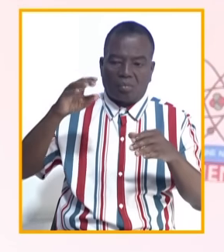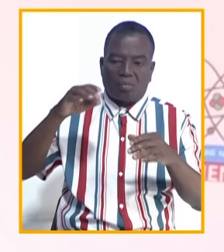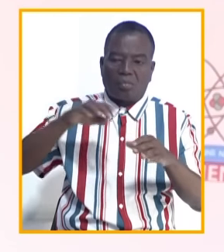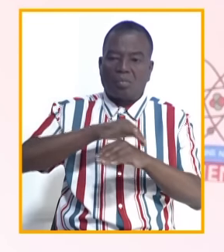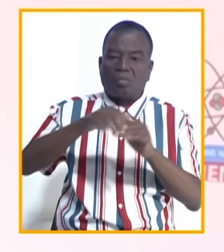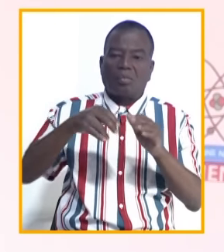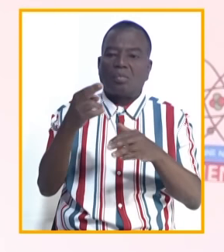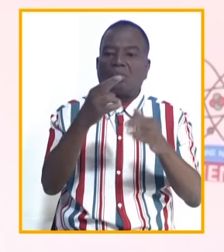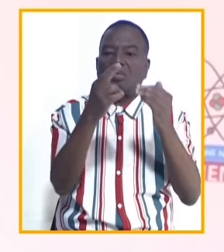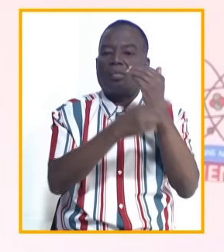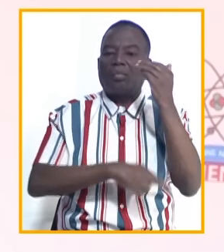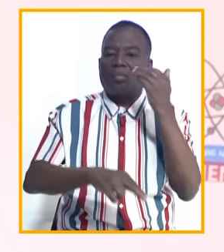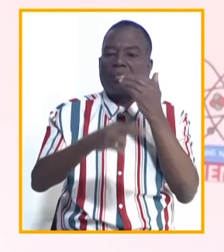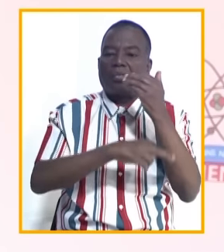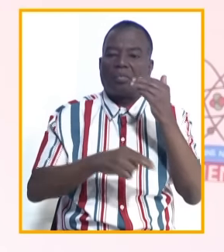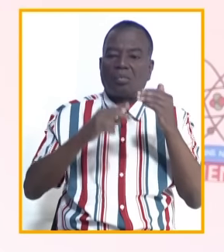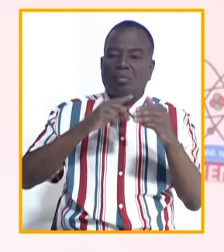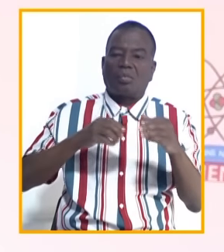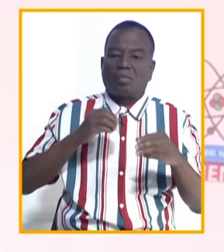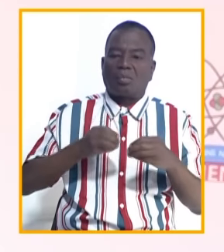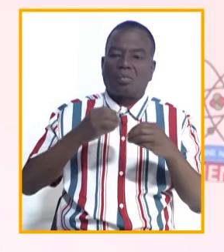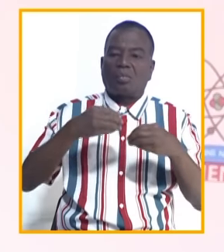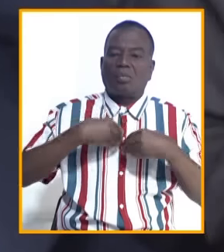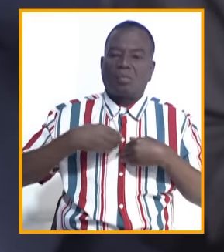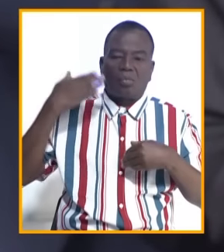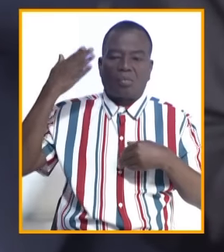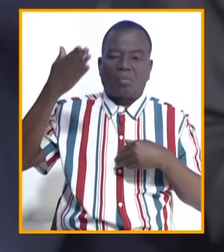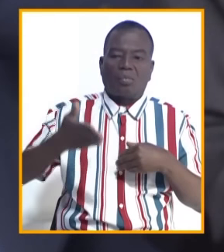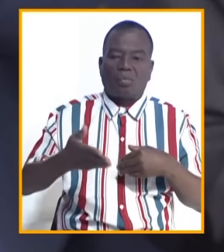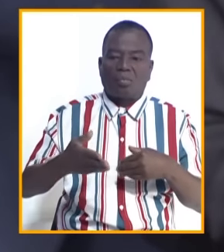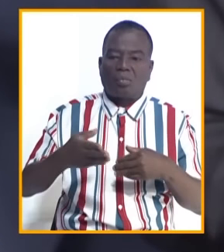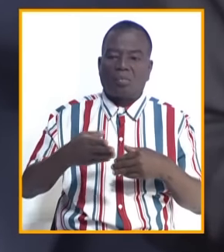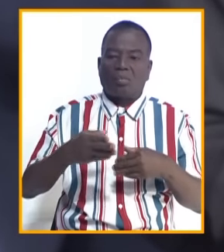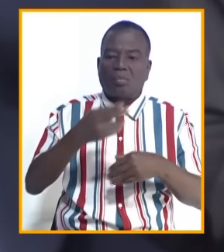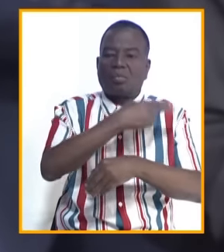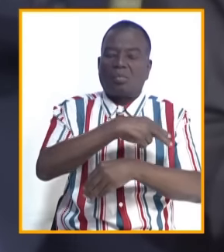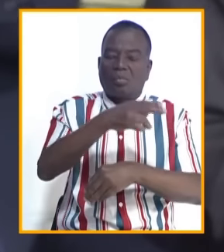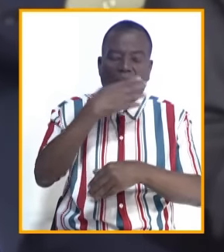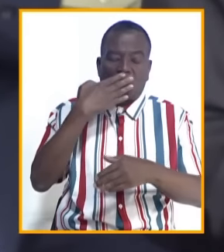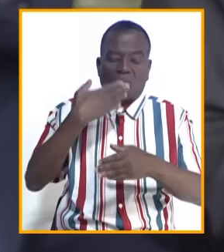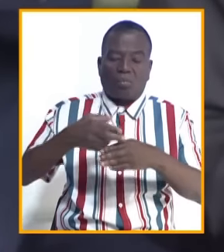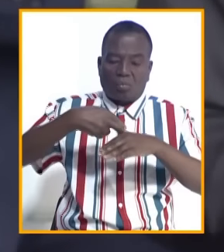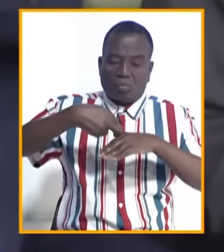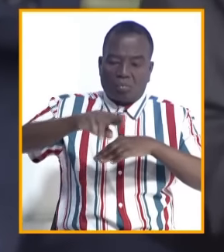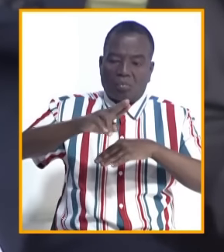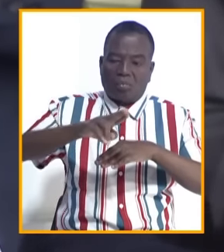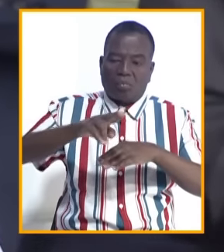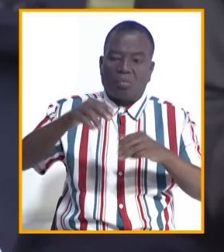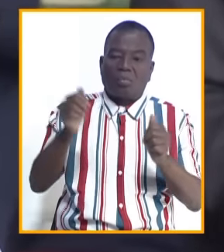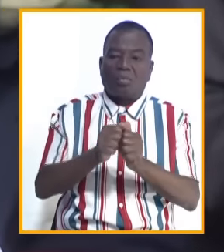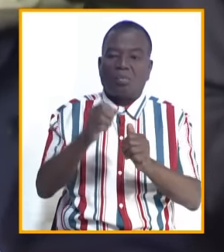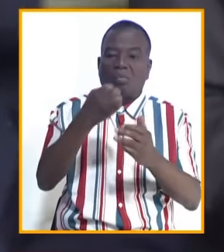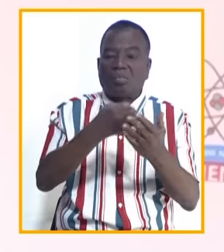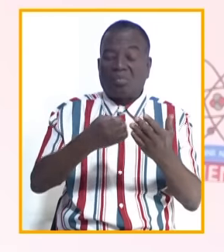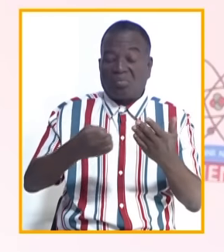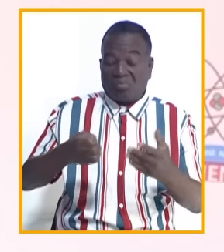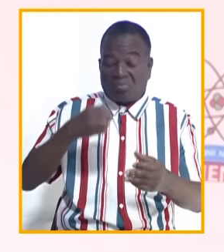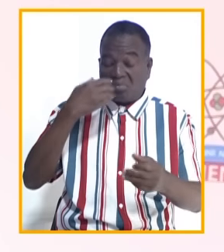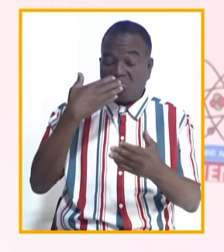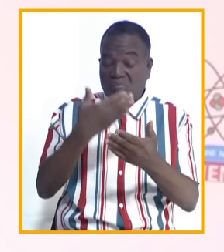nos régions seront dotées très prochainement d'hôpitaux de référence avec des équipements de